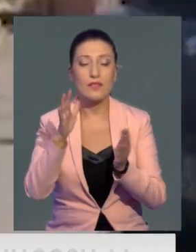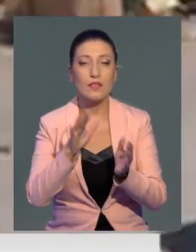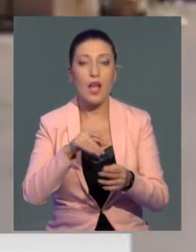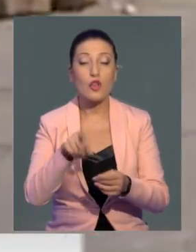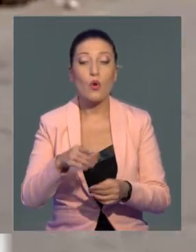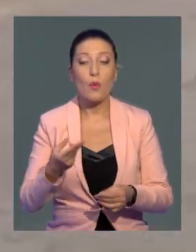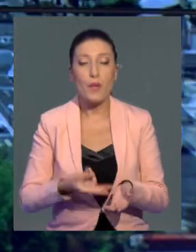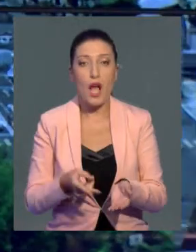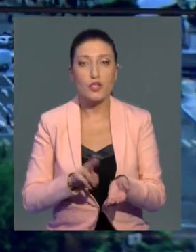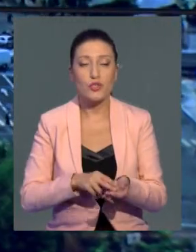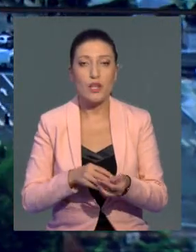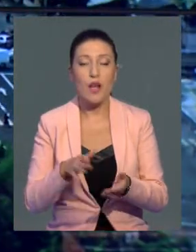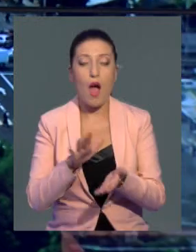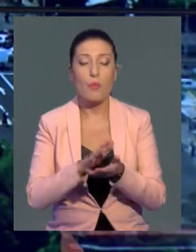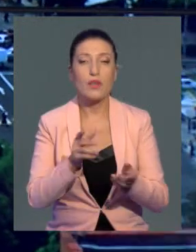տեղափոխել են աղբը։